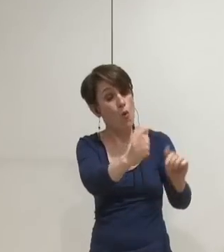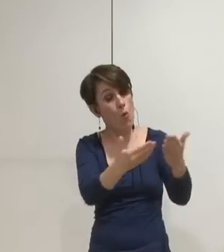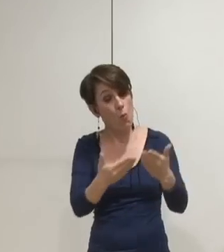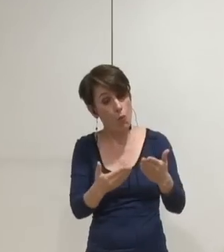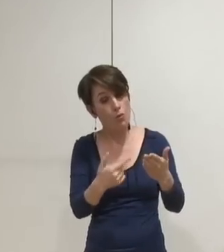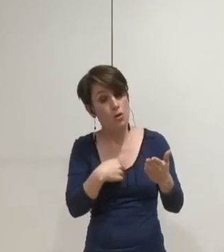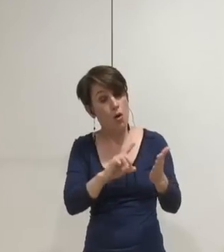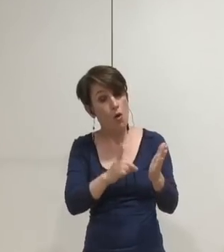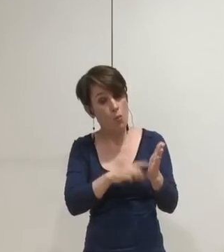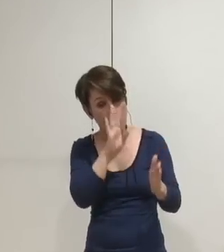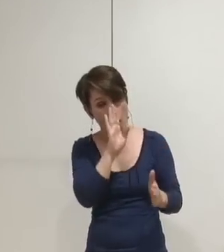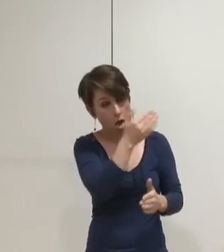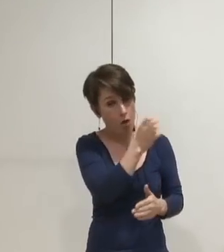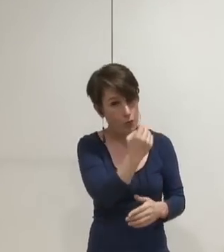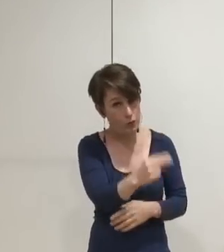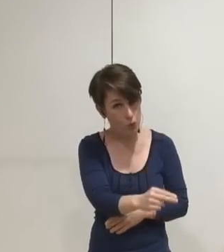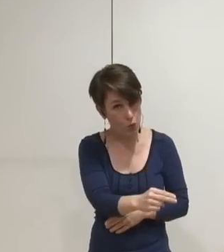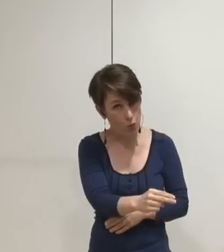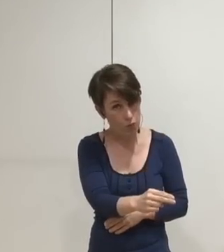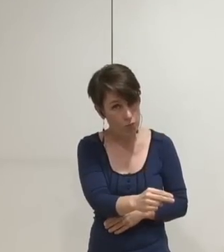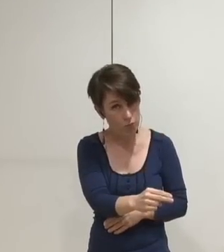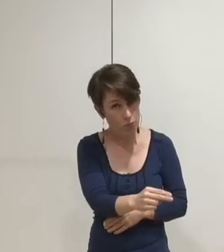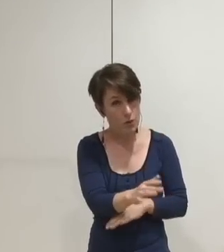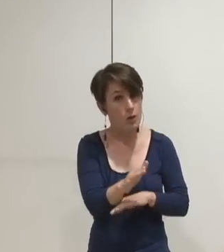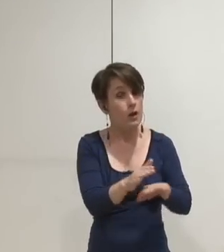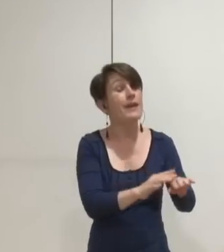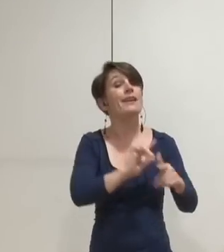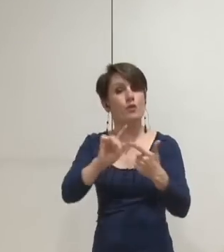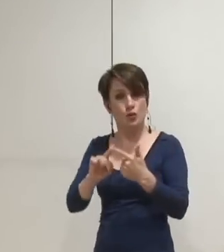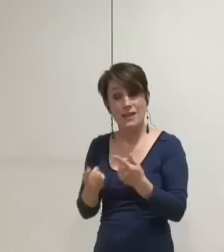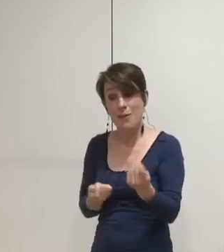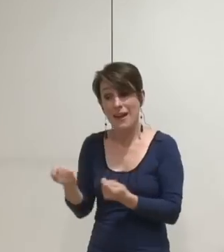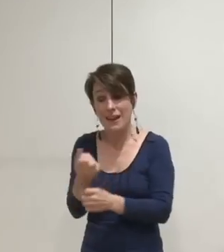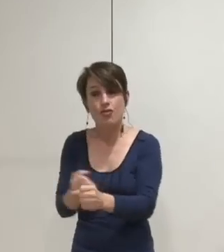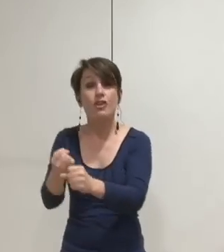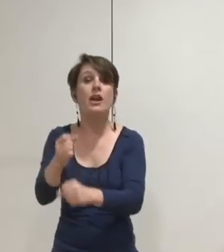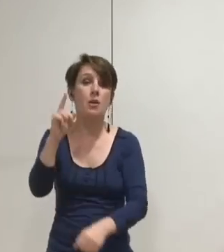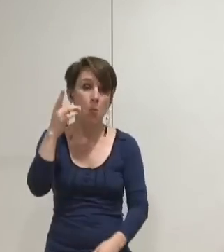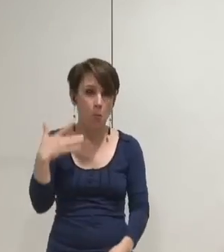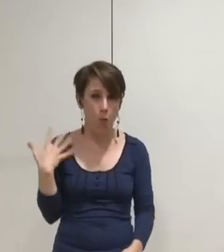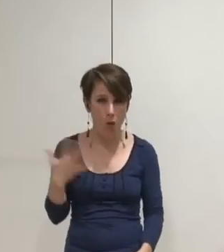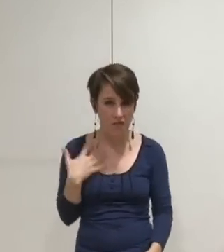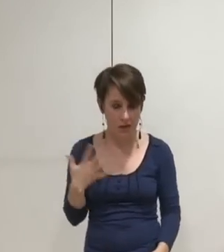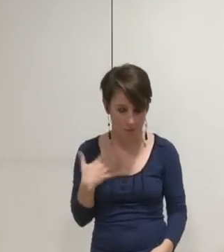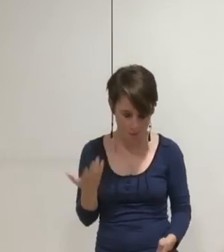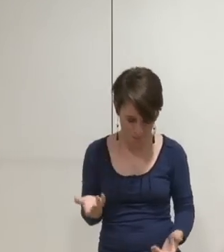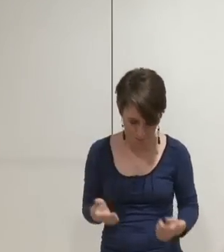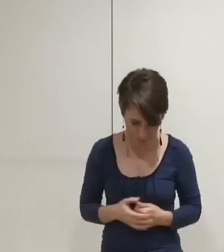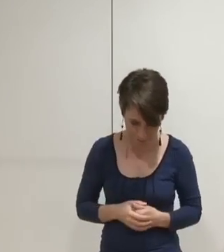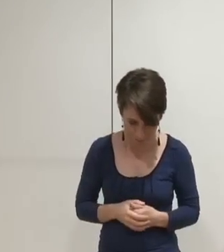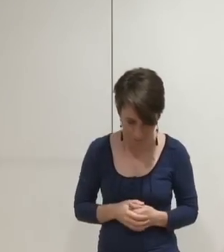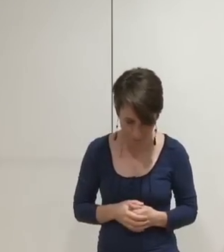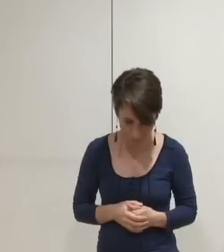CAO et pourquoi ensuite proposer une régie j'y reviendrai alors moi je vais reprendre quelques